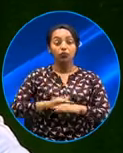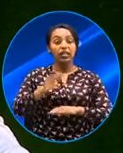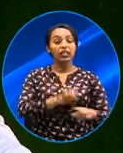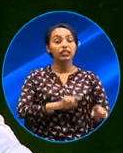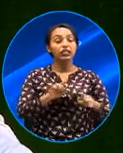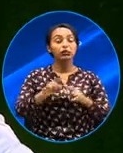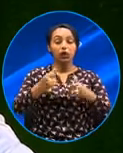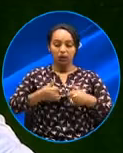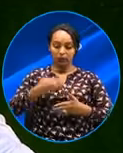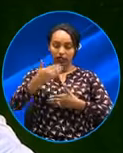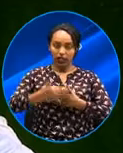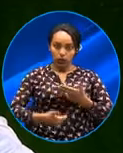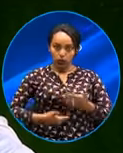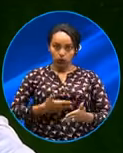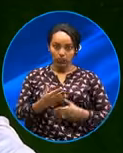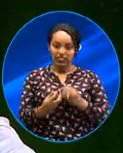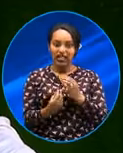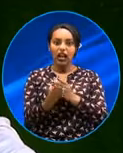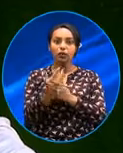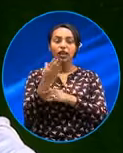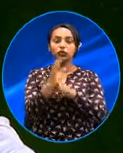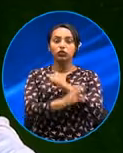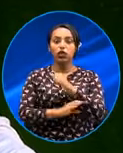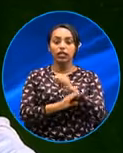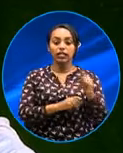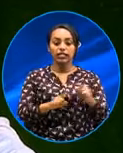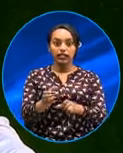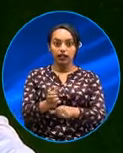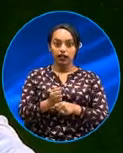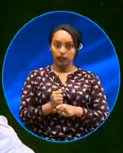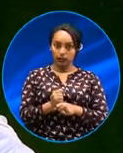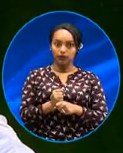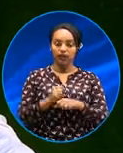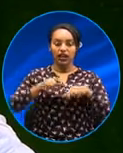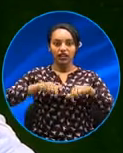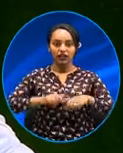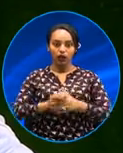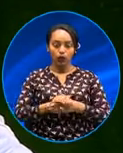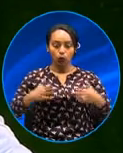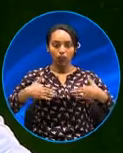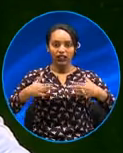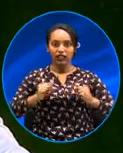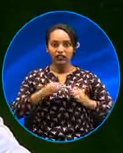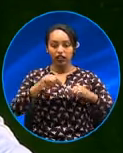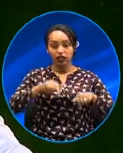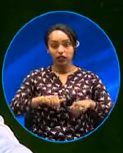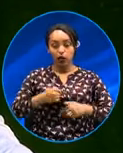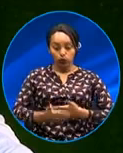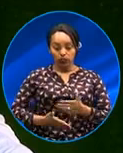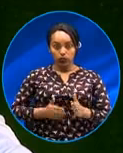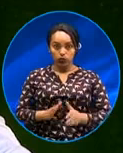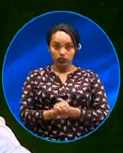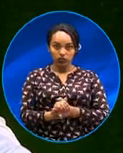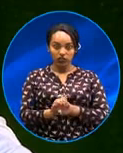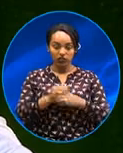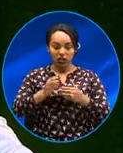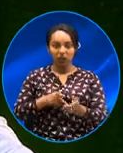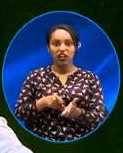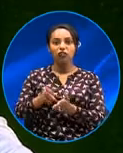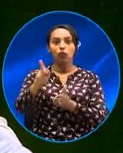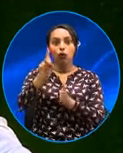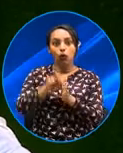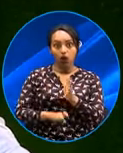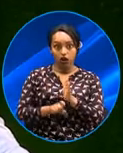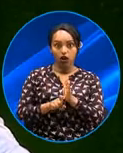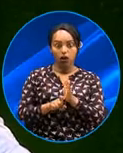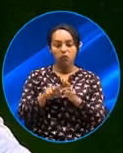ደግሞ የሚቀጥለው ትውልድ የለመለመች ሀገር እንድረከም የዛሬው ወጣትና የዛሬው ትውልድ የሚከፍለው